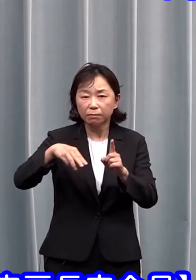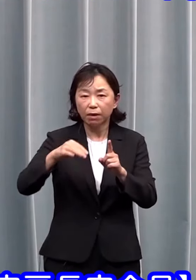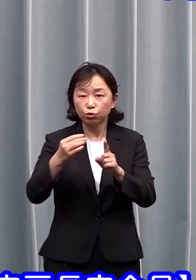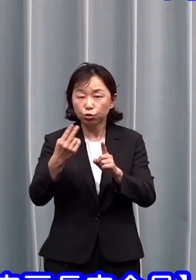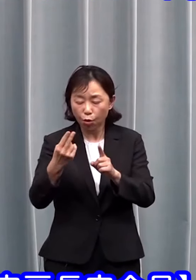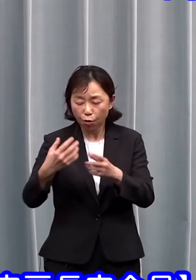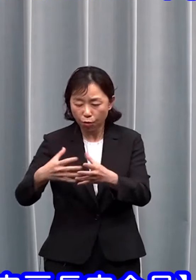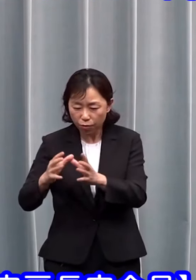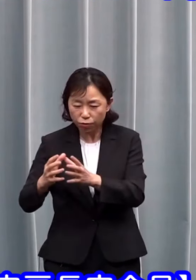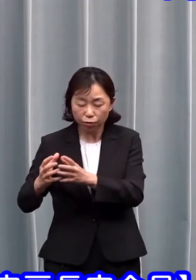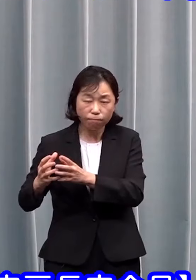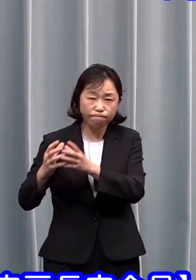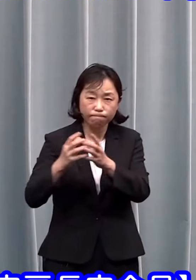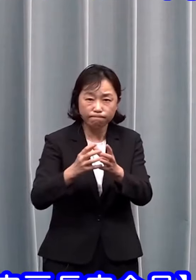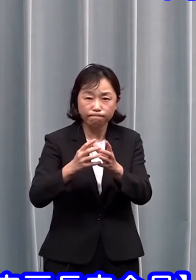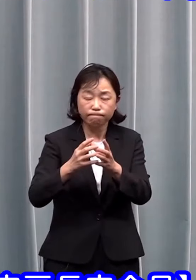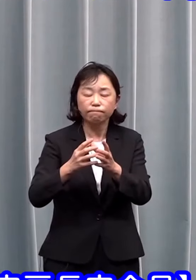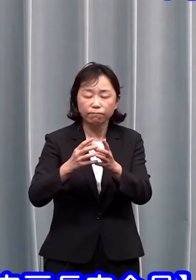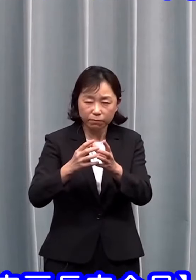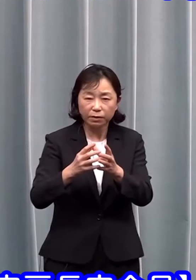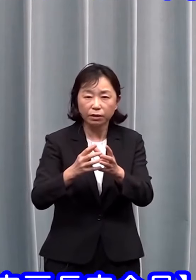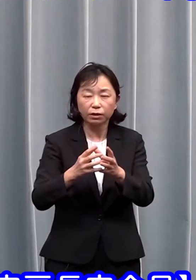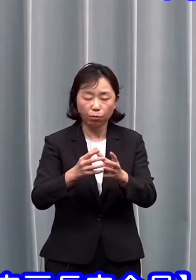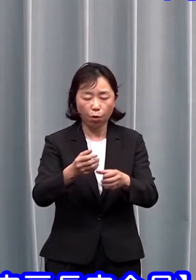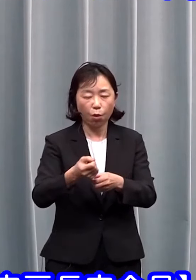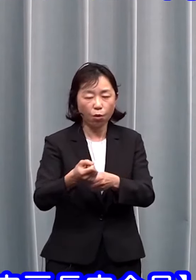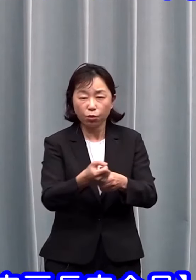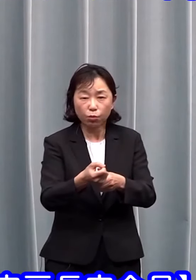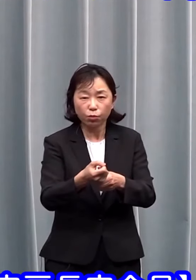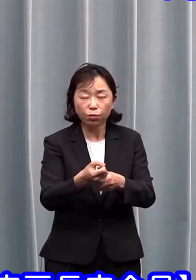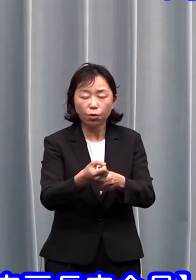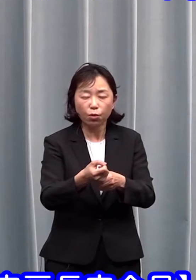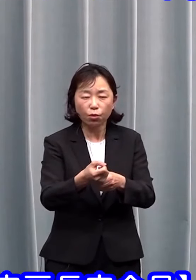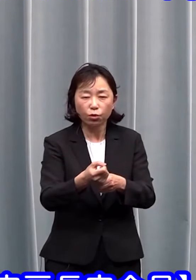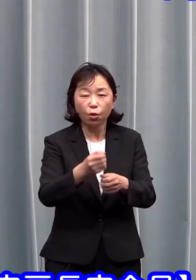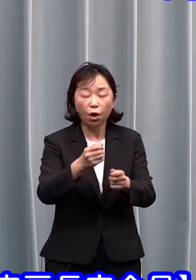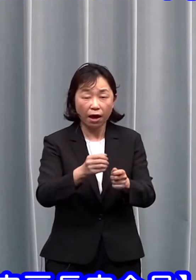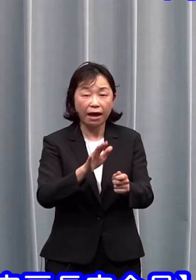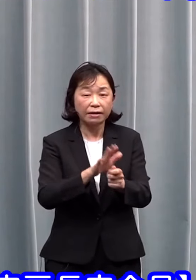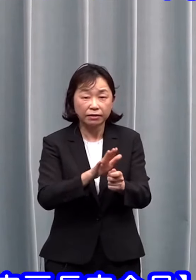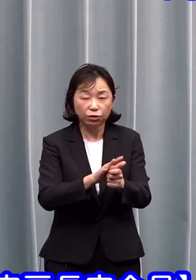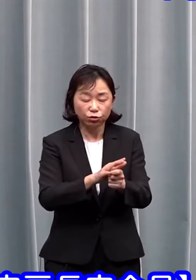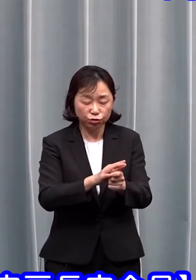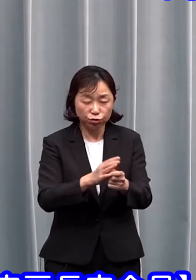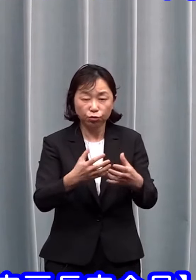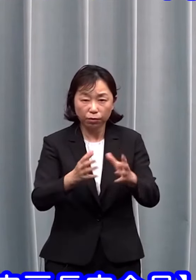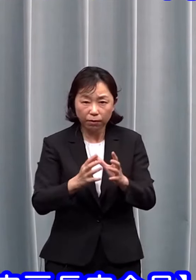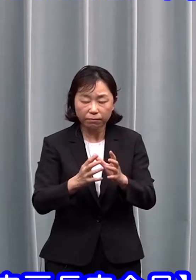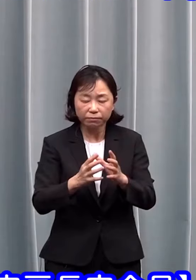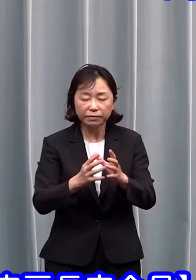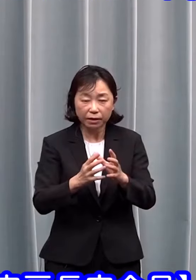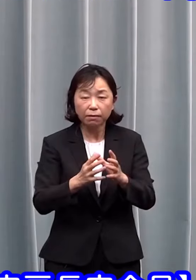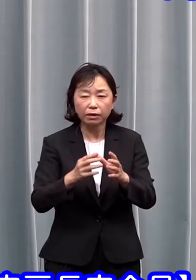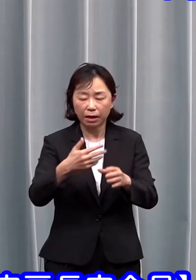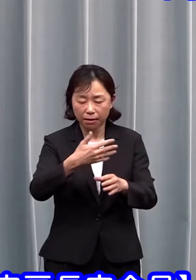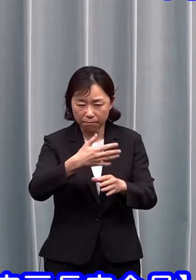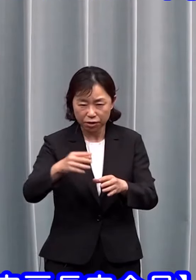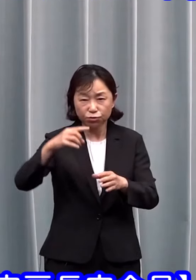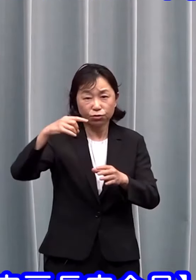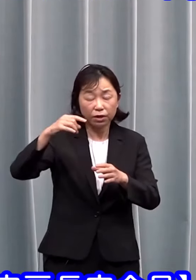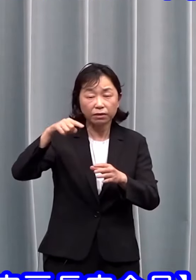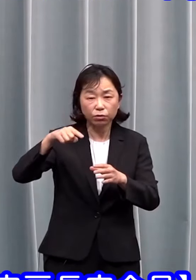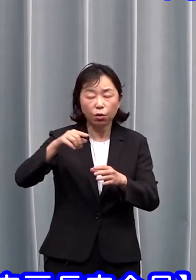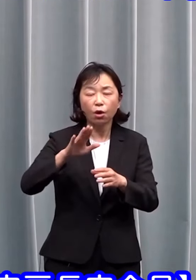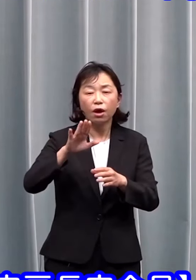そして 警察消防のレスキュー要員、災害救助犬の輸送、インフラ復旧のためのテックフォース